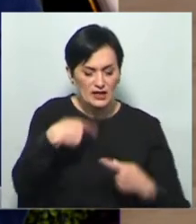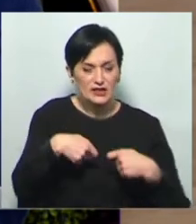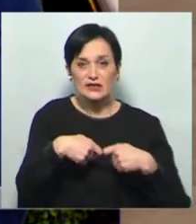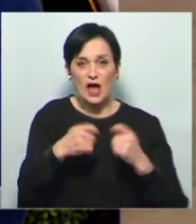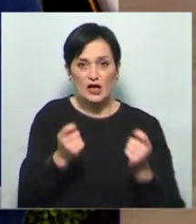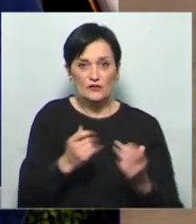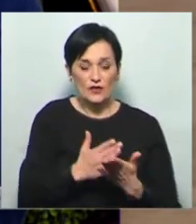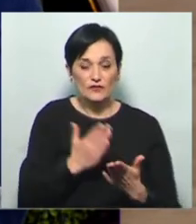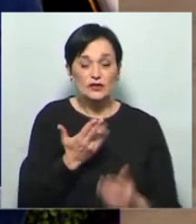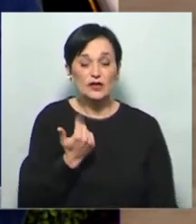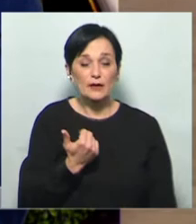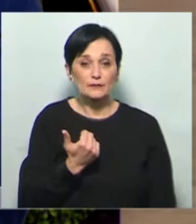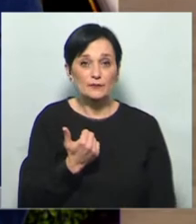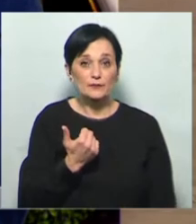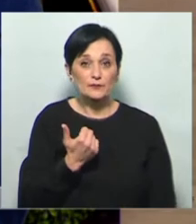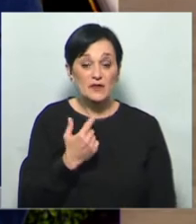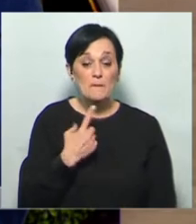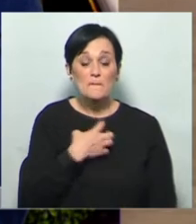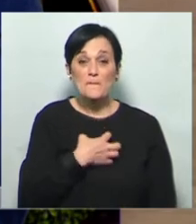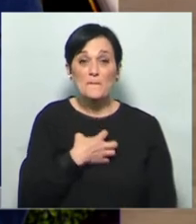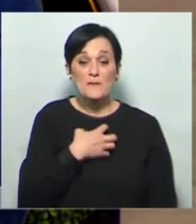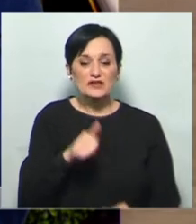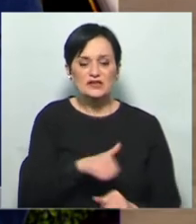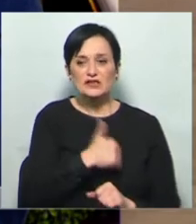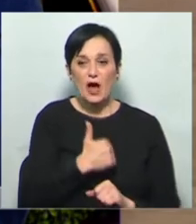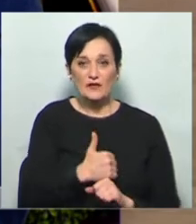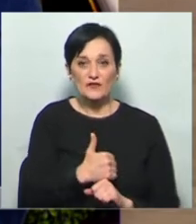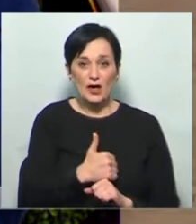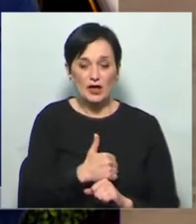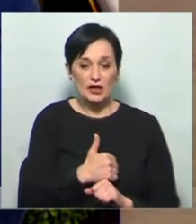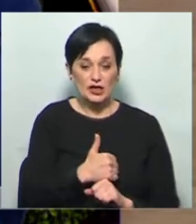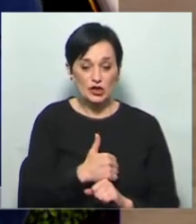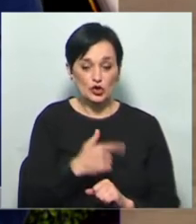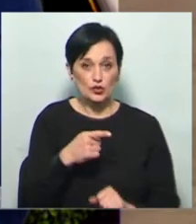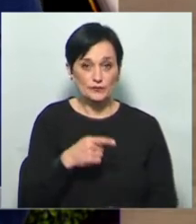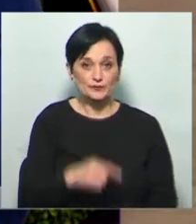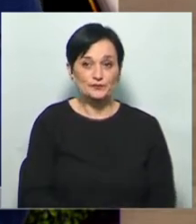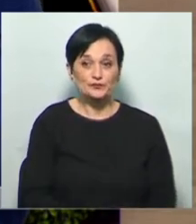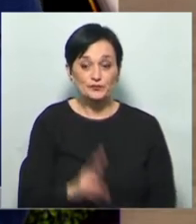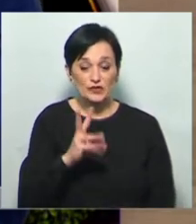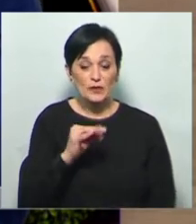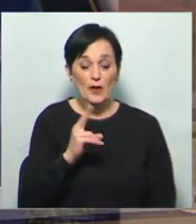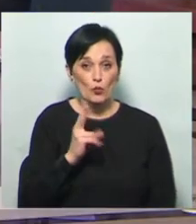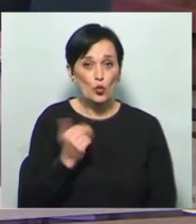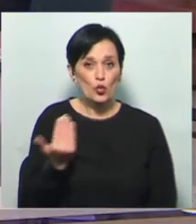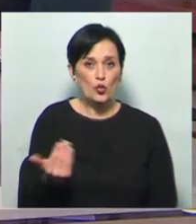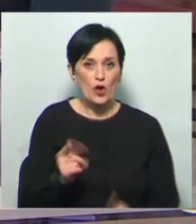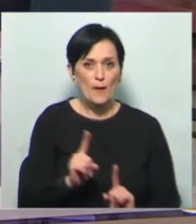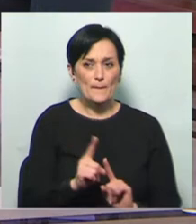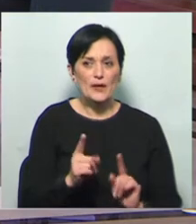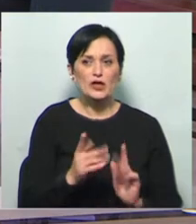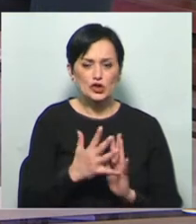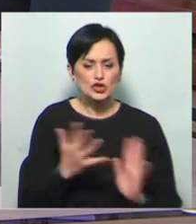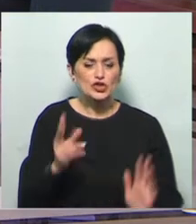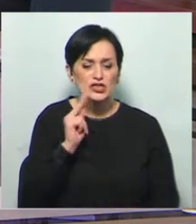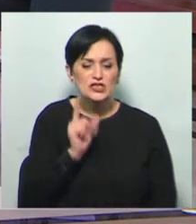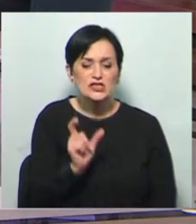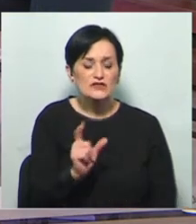დარღვევისთვის და თავარი, აი აღნიშნა მამუკამაც ეს დიდი